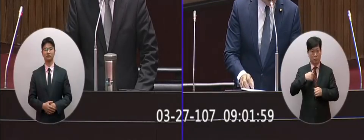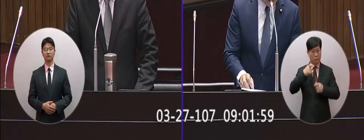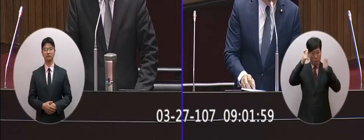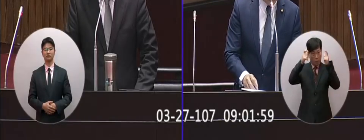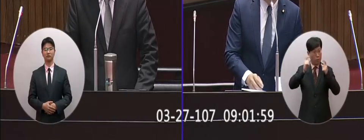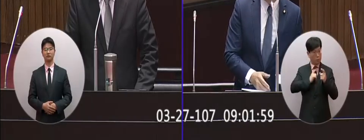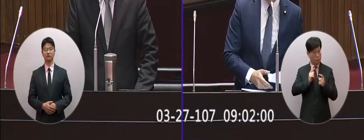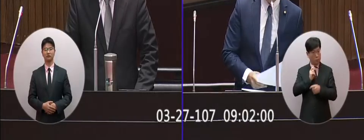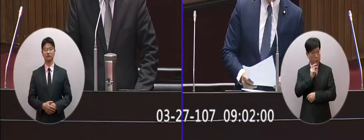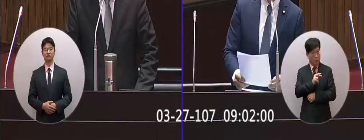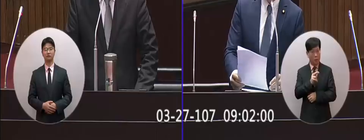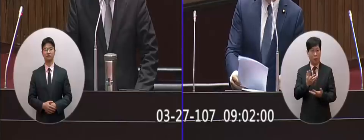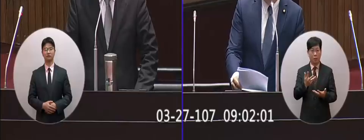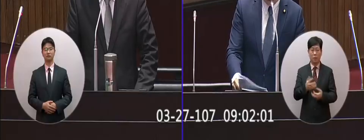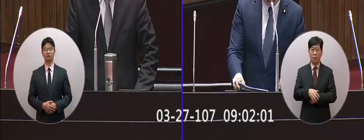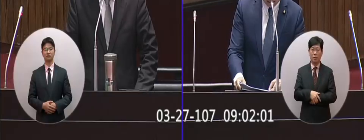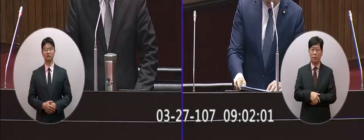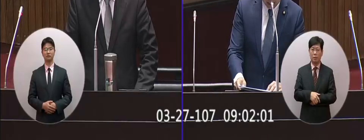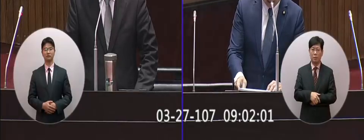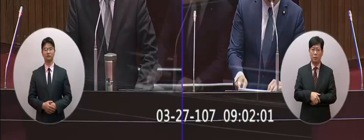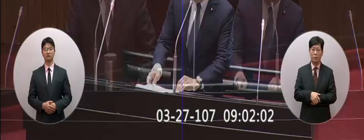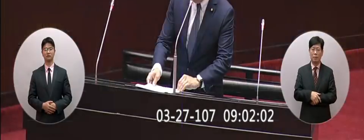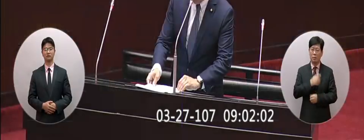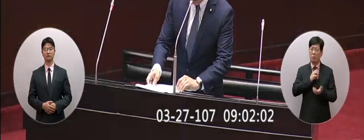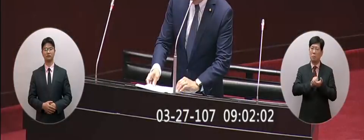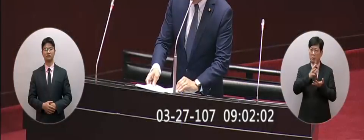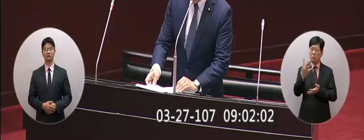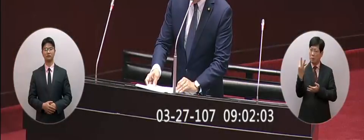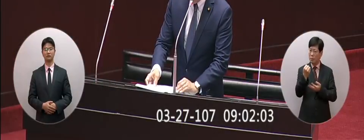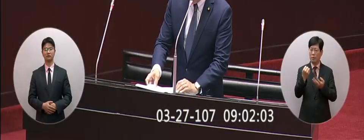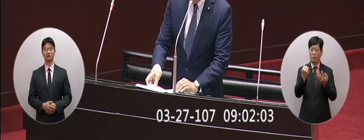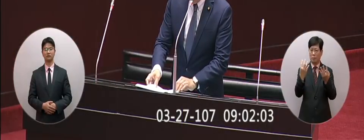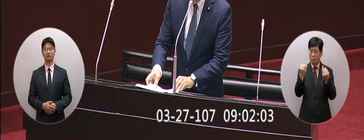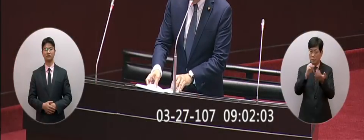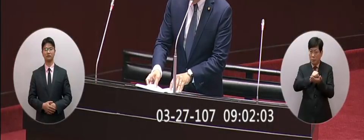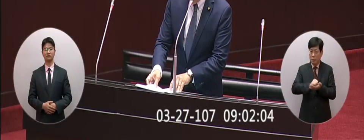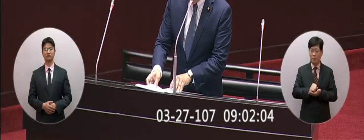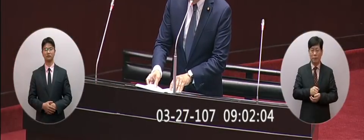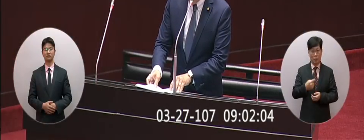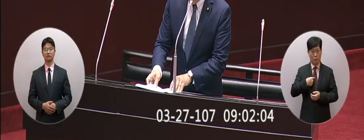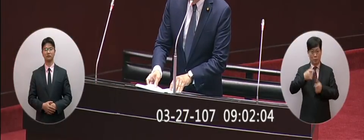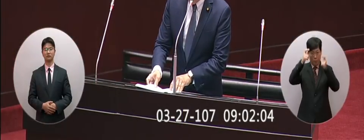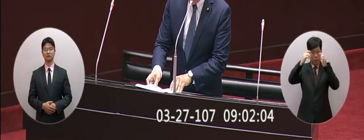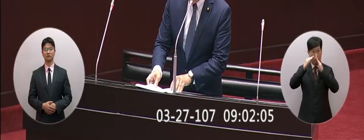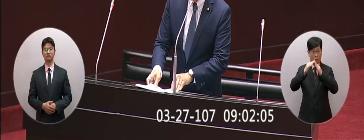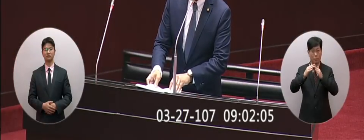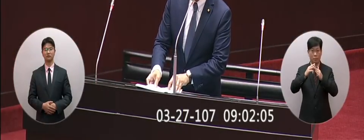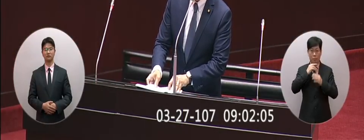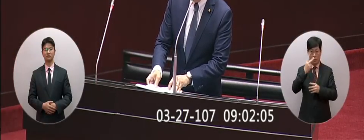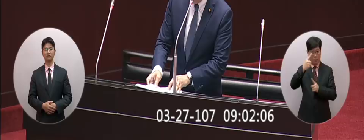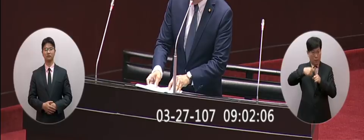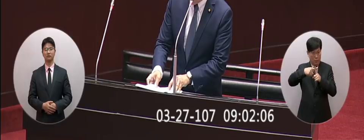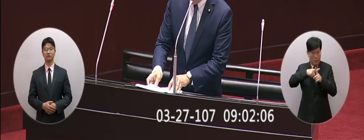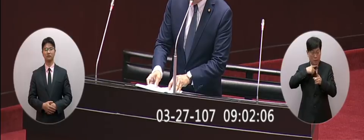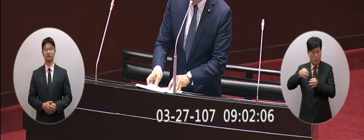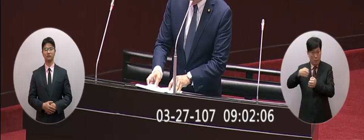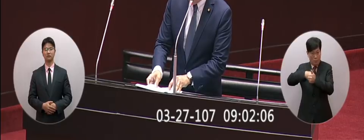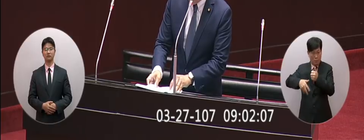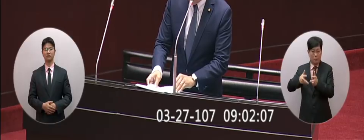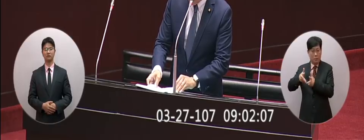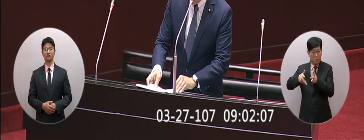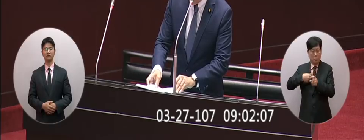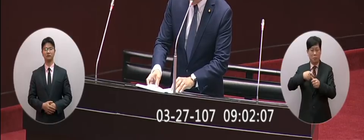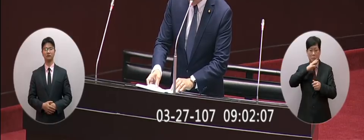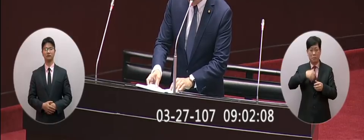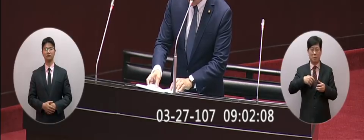高雄的角度来讲，跟您报告几个数字，就是说我们高雄市的这个二级产业，包括制造业、